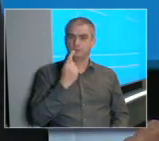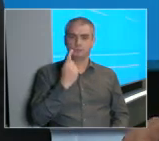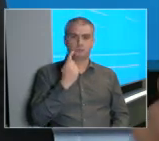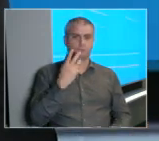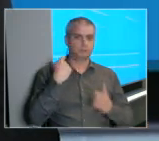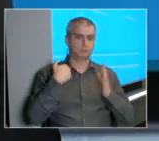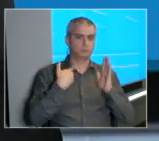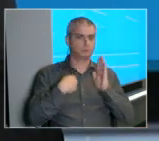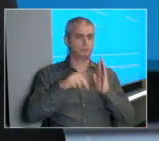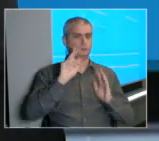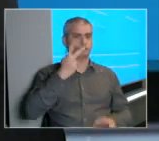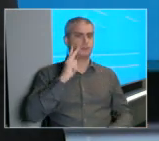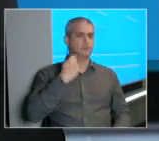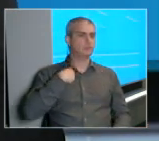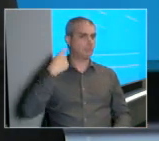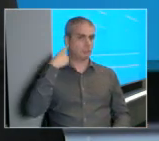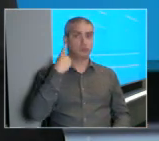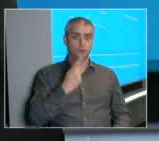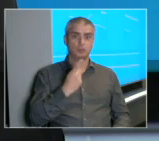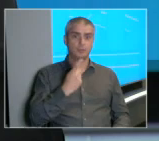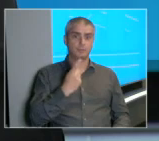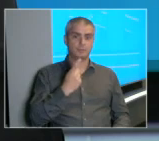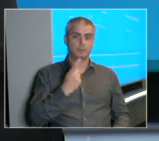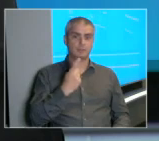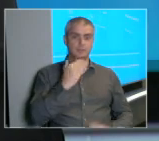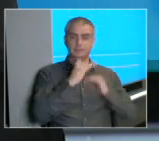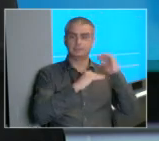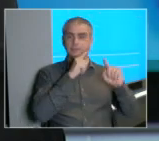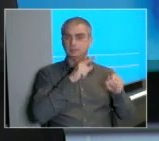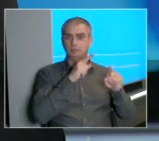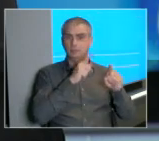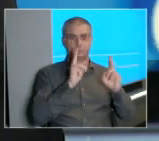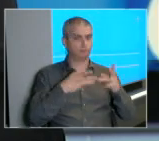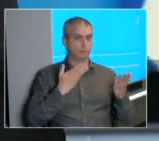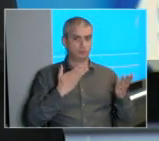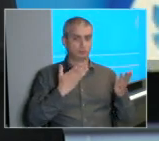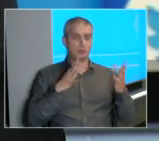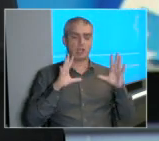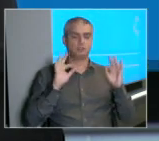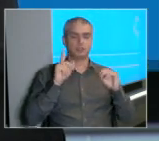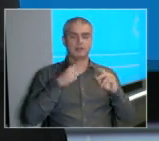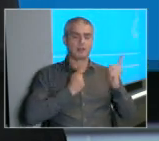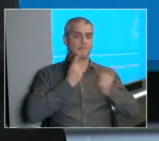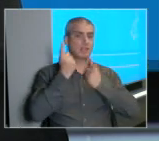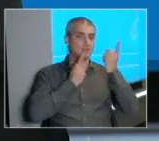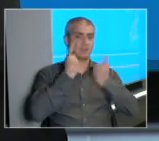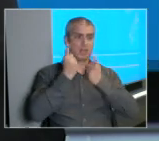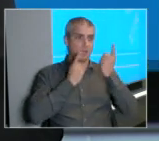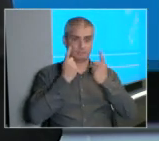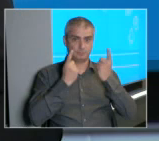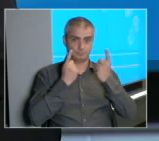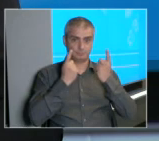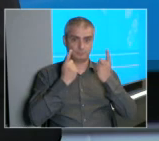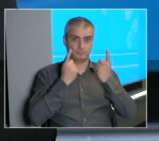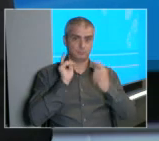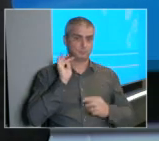הלוך וחזור, אנחנו שומעים הרבה שהחיזבאללה, יש לו עשרות אלפי טילים